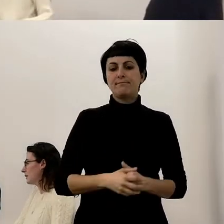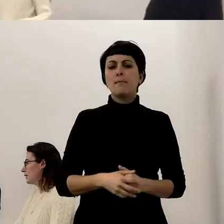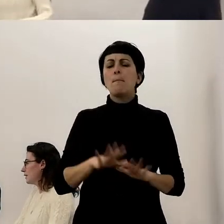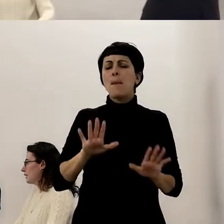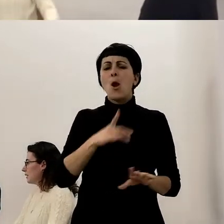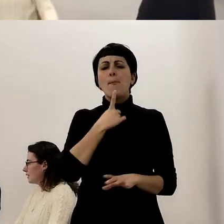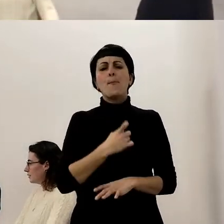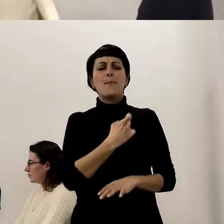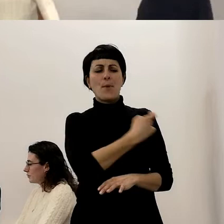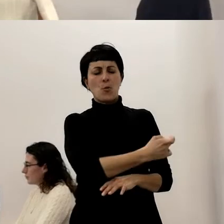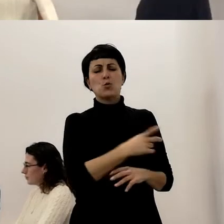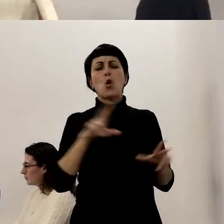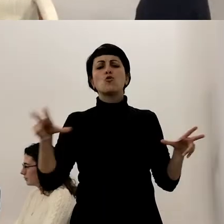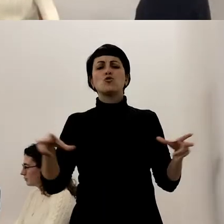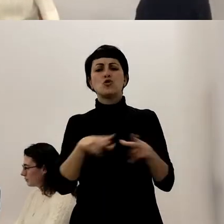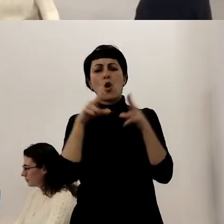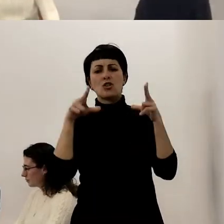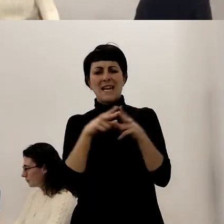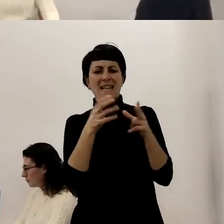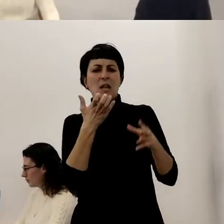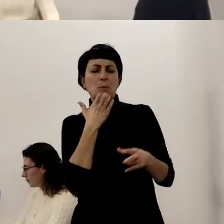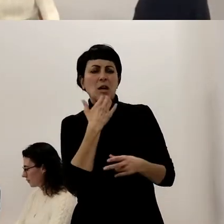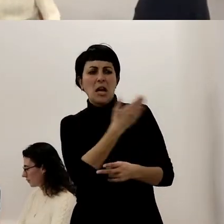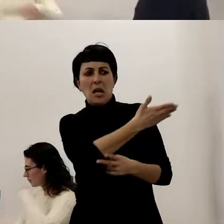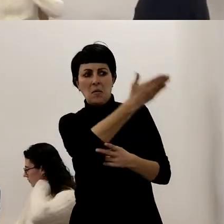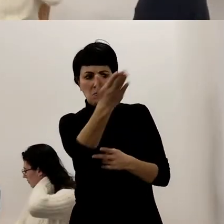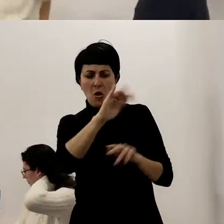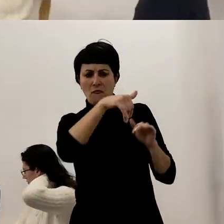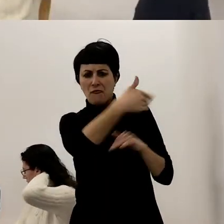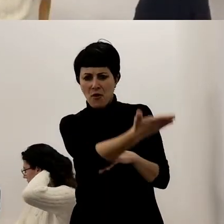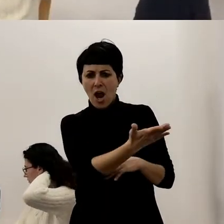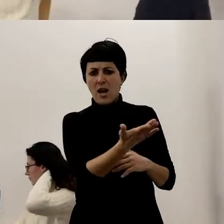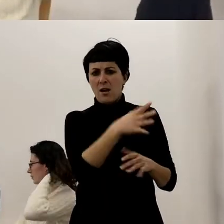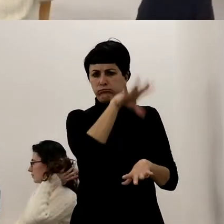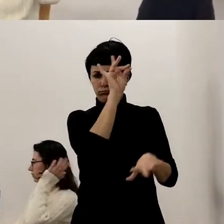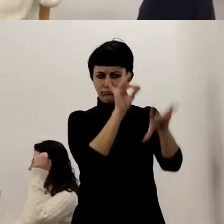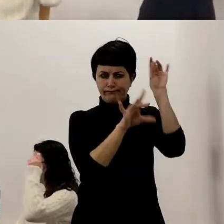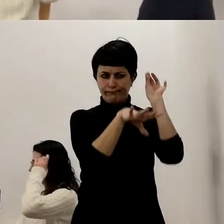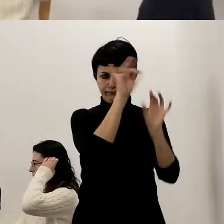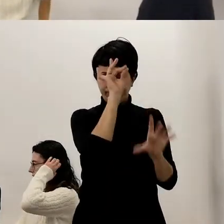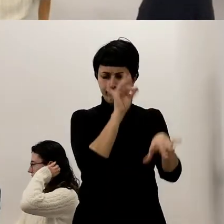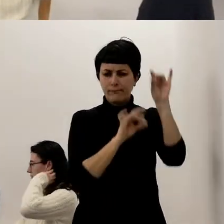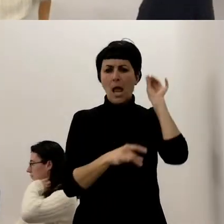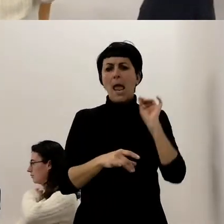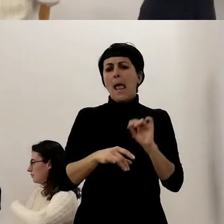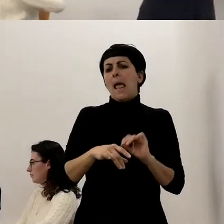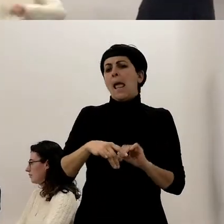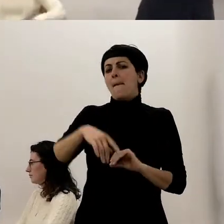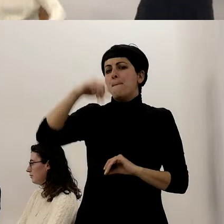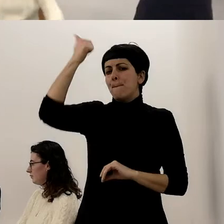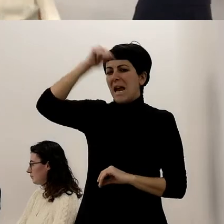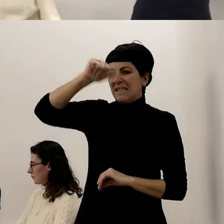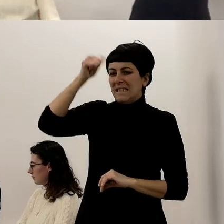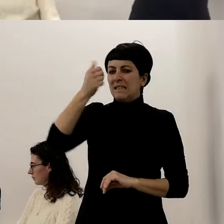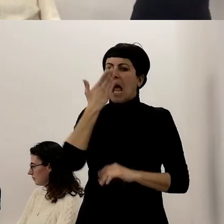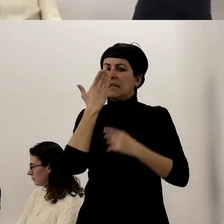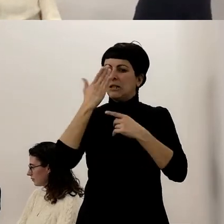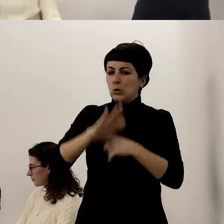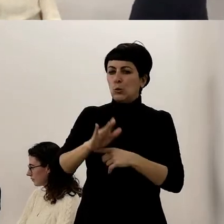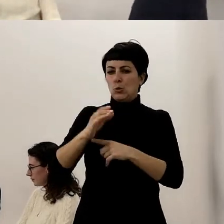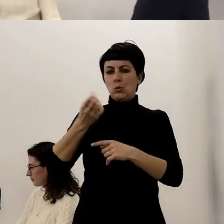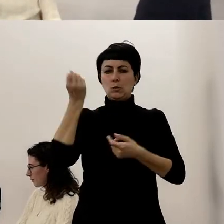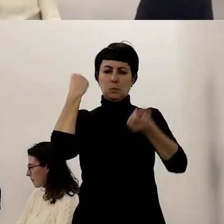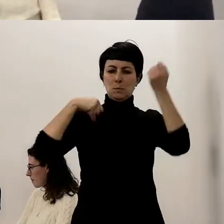com detectem a la societat, no? Actituds masclistes o micromasclismes que a vegades no els donem importància però que estan allà,